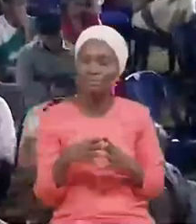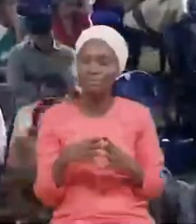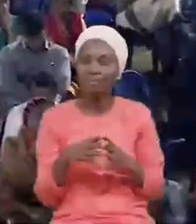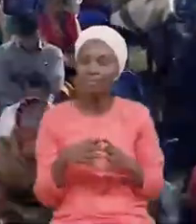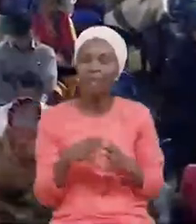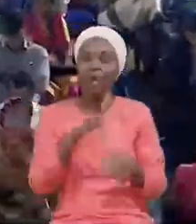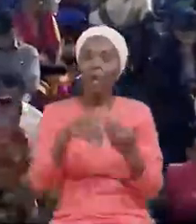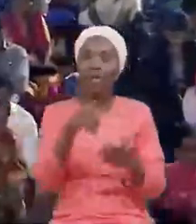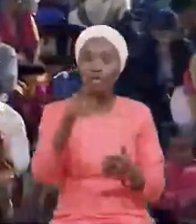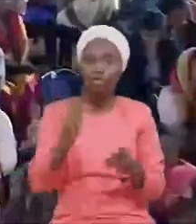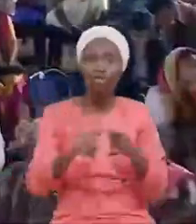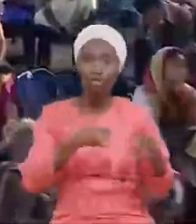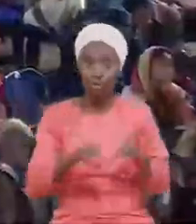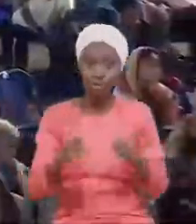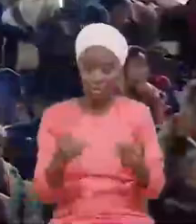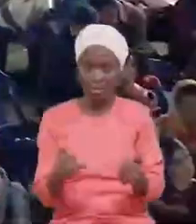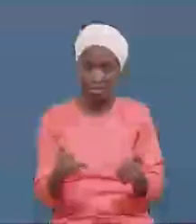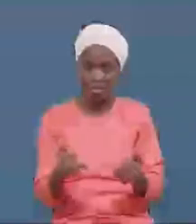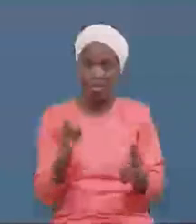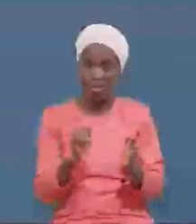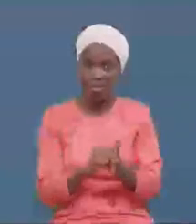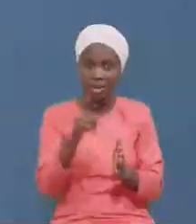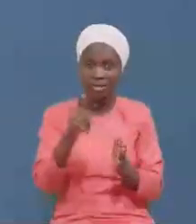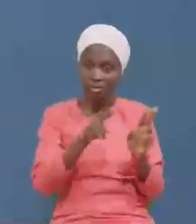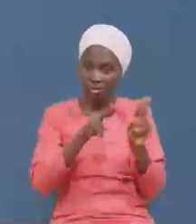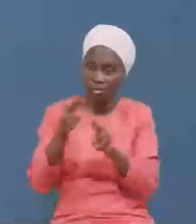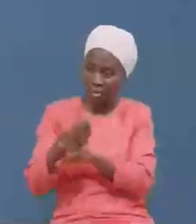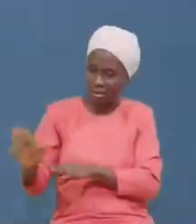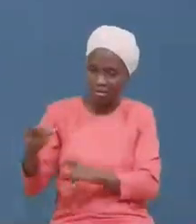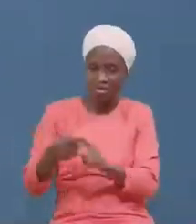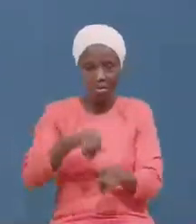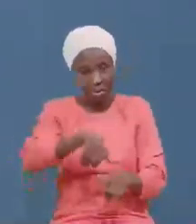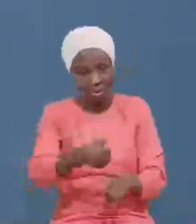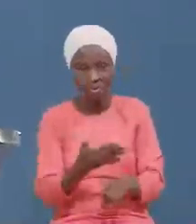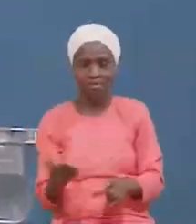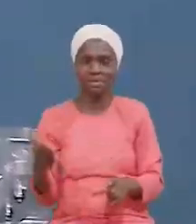Tout ce que vous devez faire, c'est de vous détourner de tout.